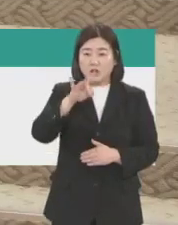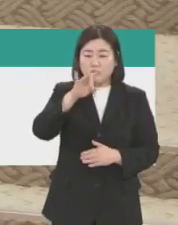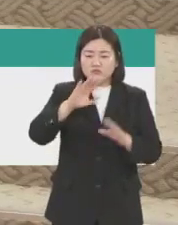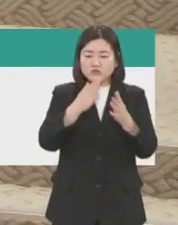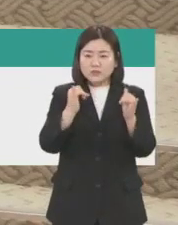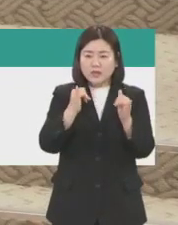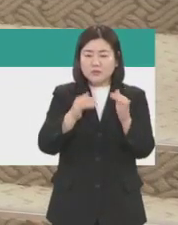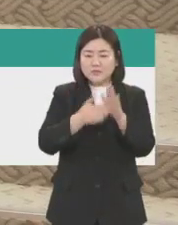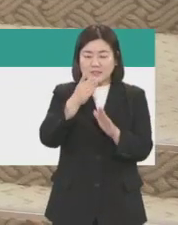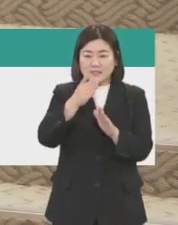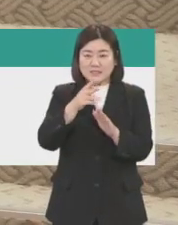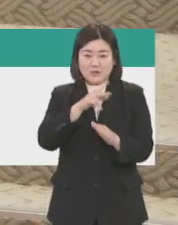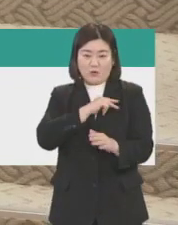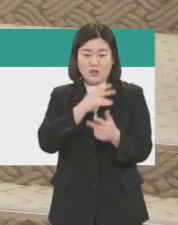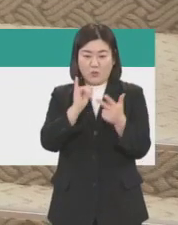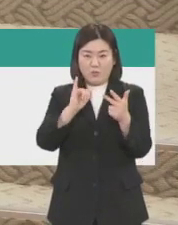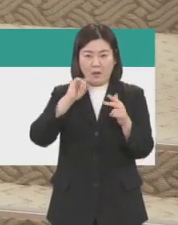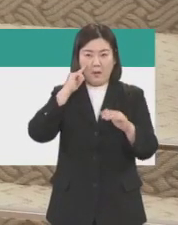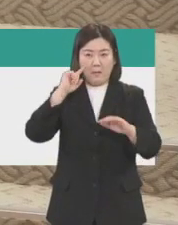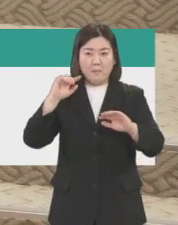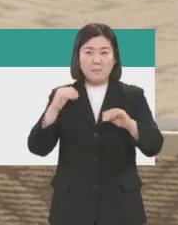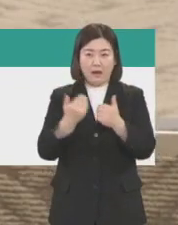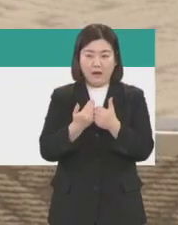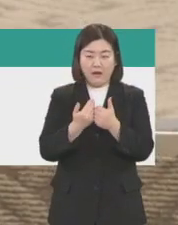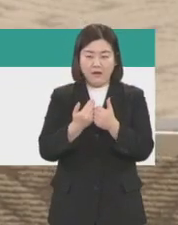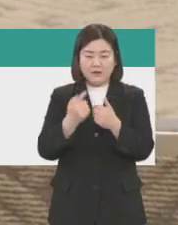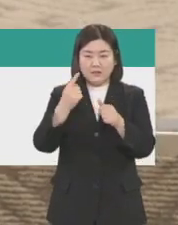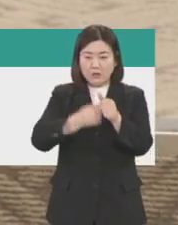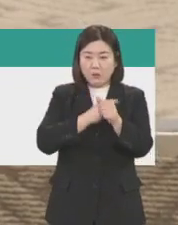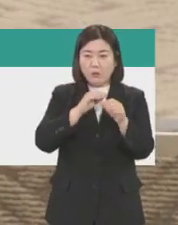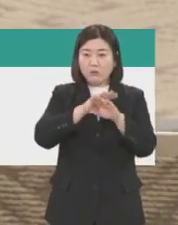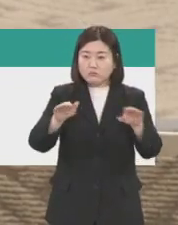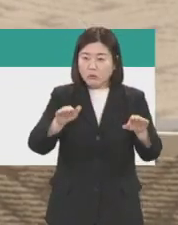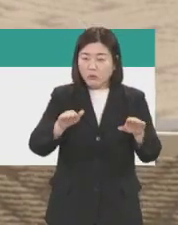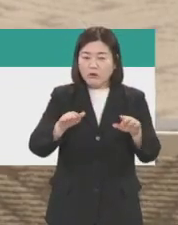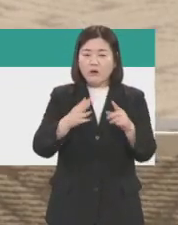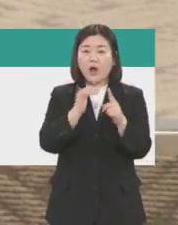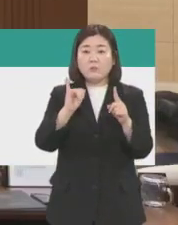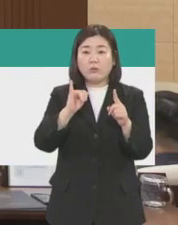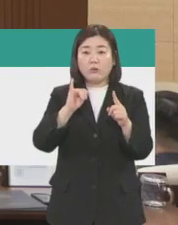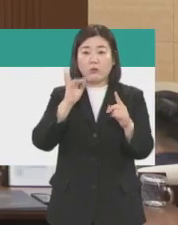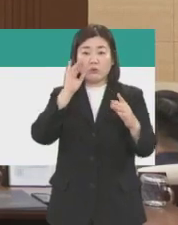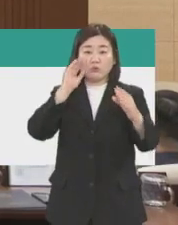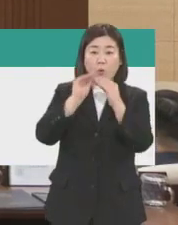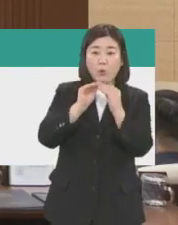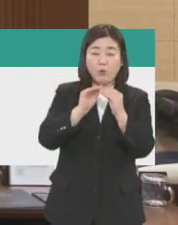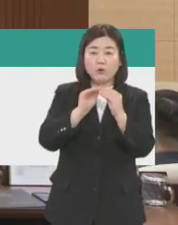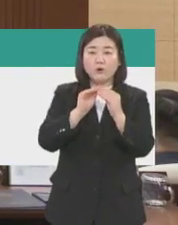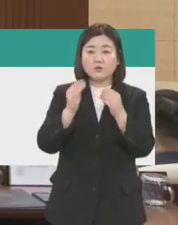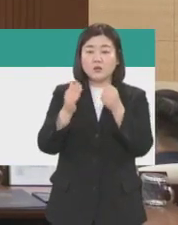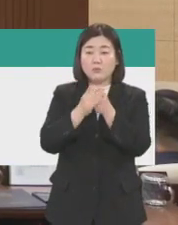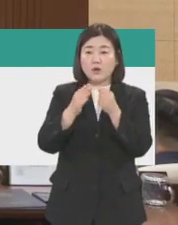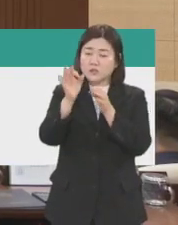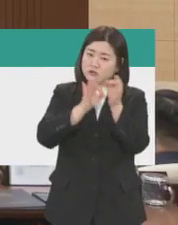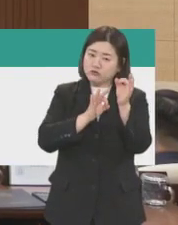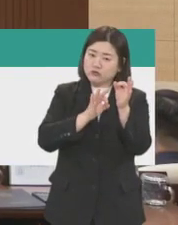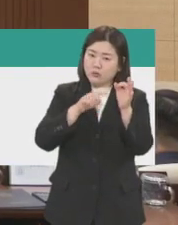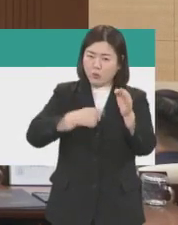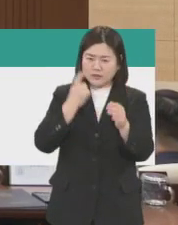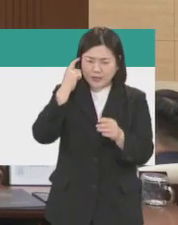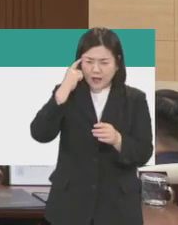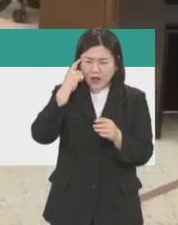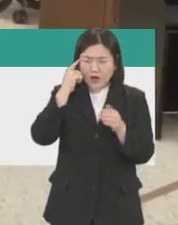당초 국민의 힘세지원 7명이 반대해 자동으로 패기될 예상이었지만 한 명이 가결의 표를 던져 실수인지